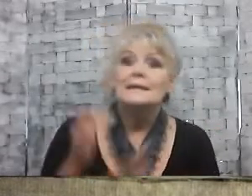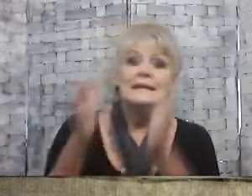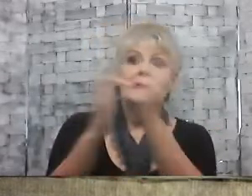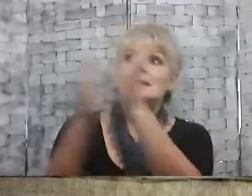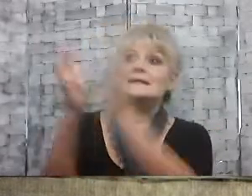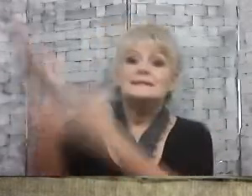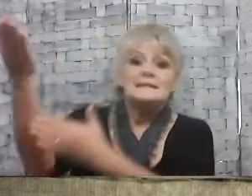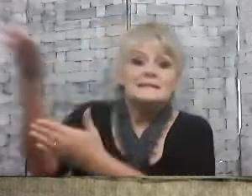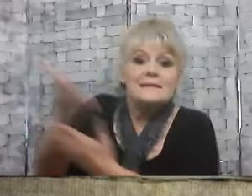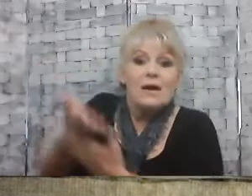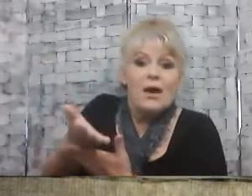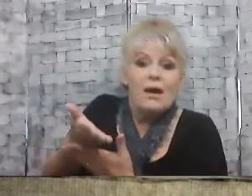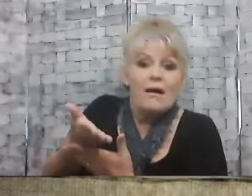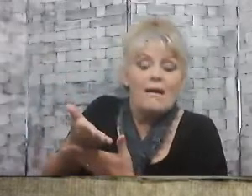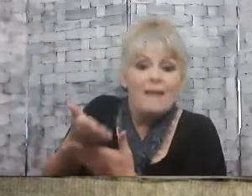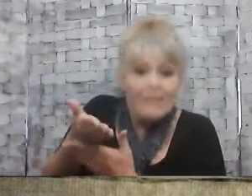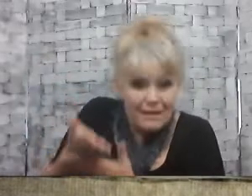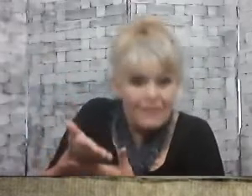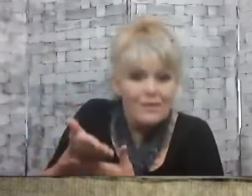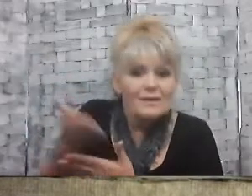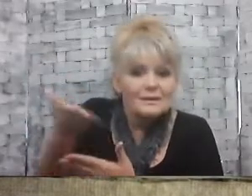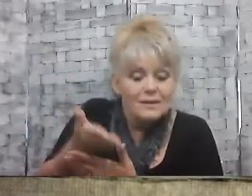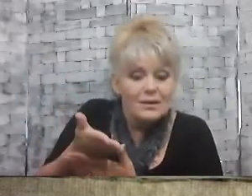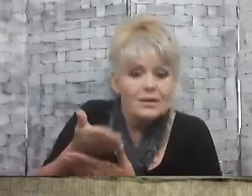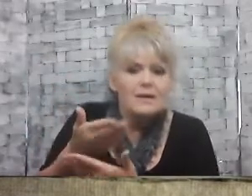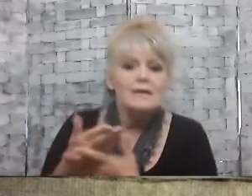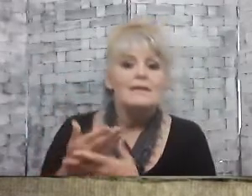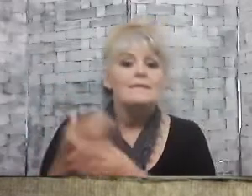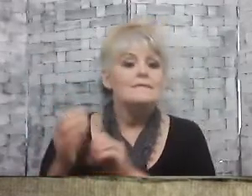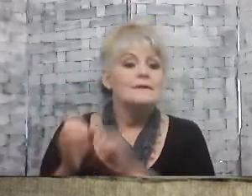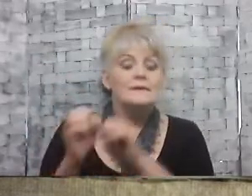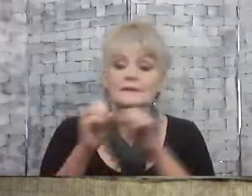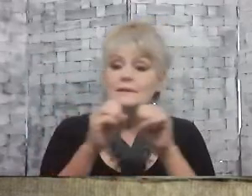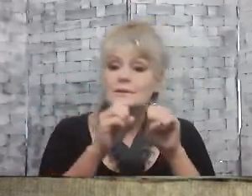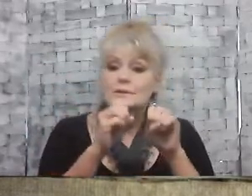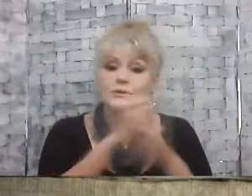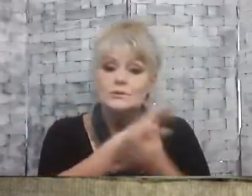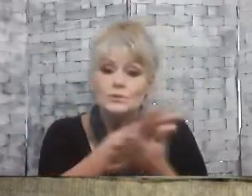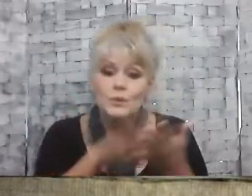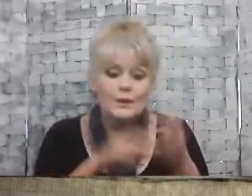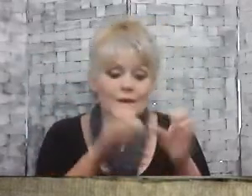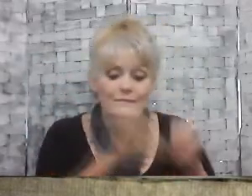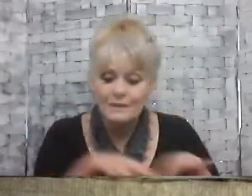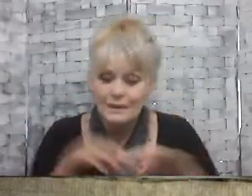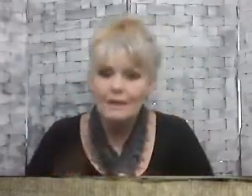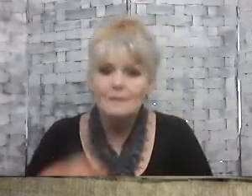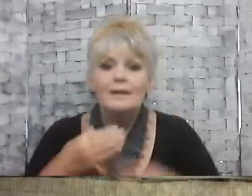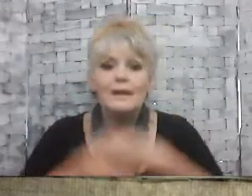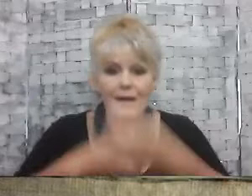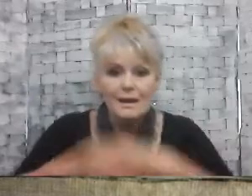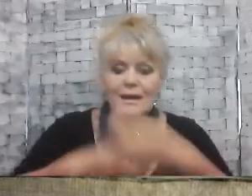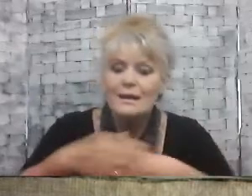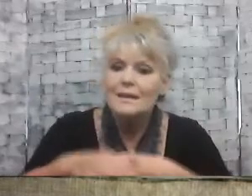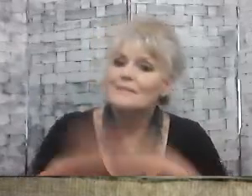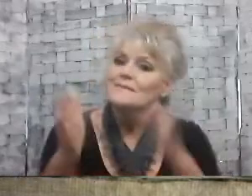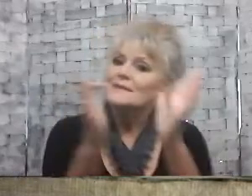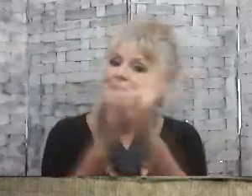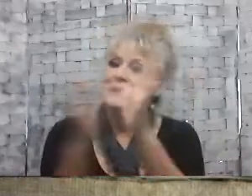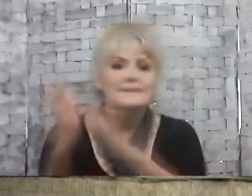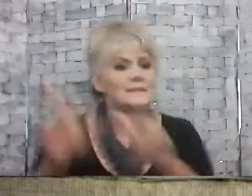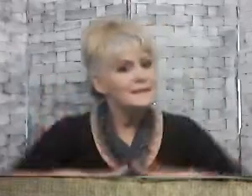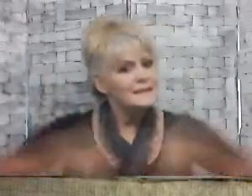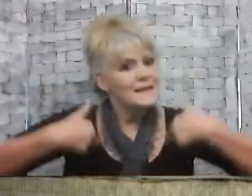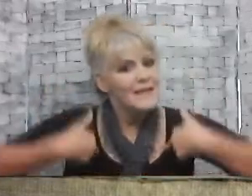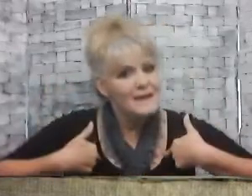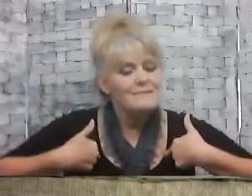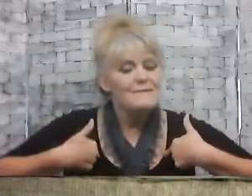die vertel van daardie story. Want die story van Jezus, die story van Handelinge, is nog aan die gang. Jezus lewe